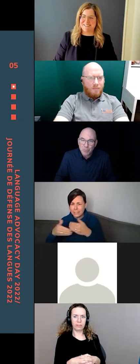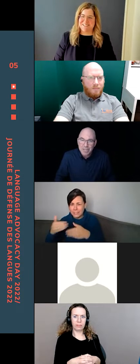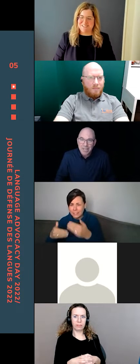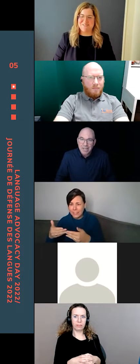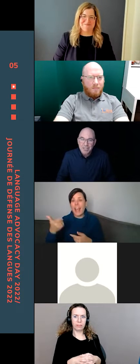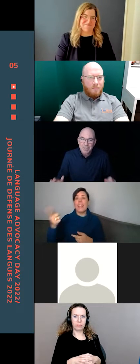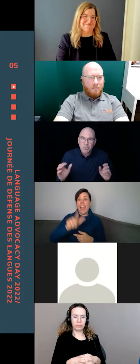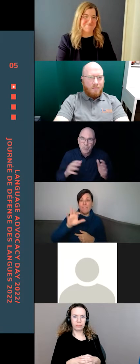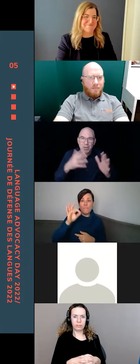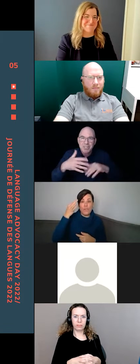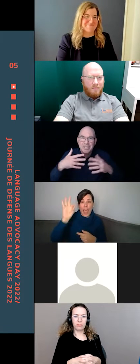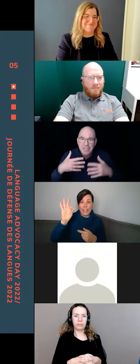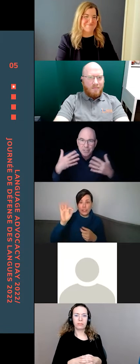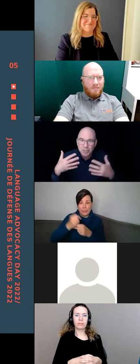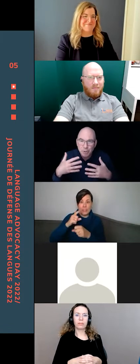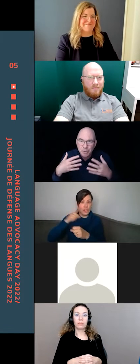If you notice that,